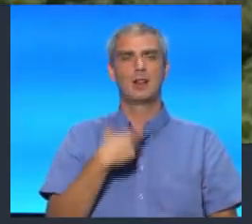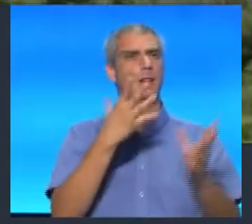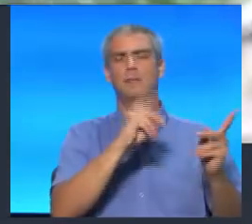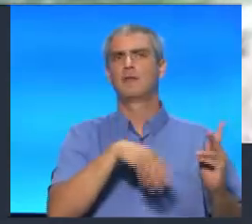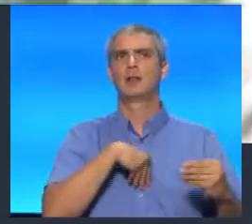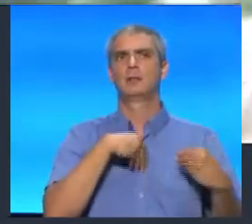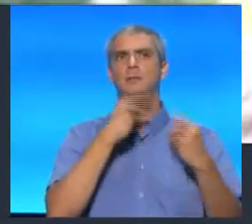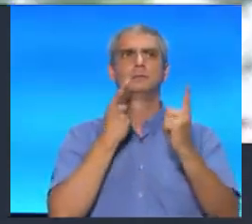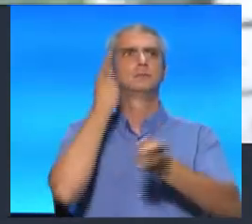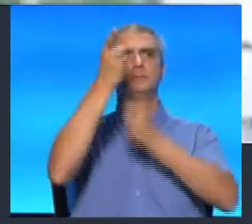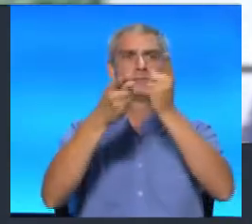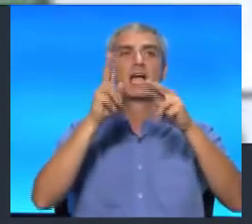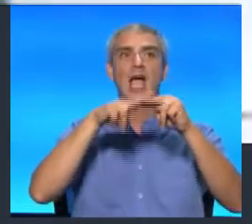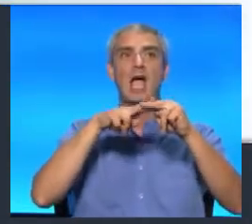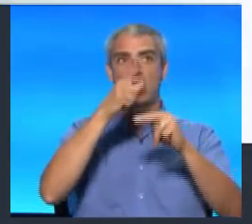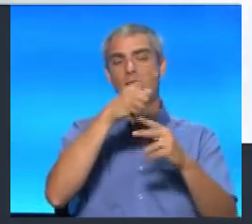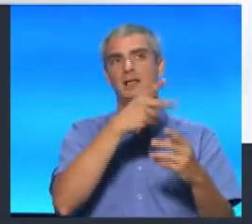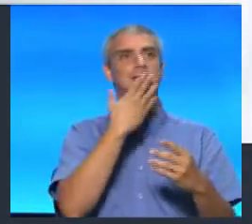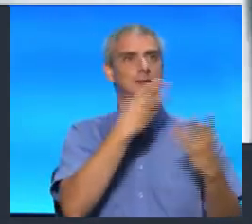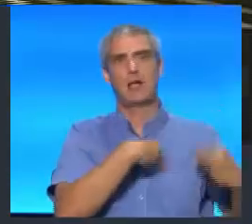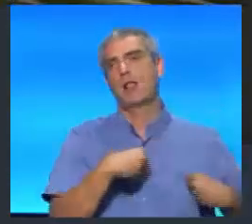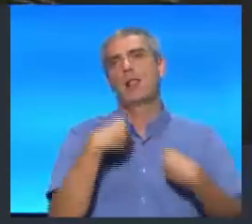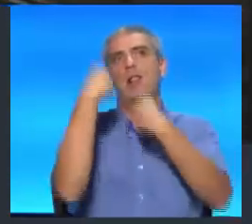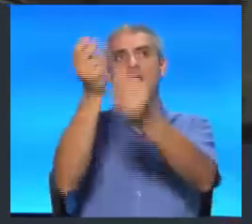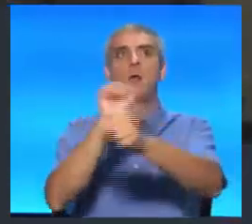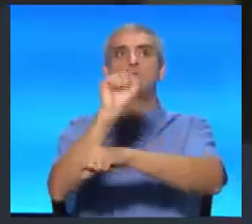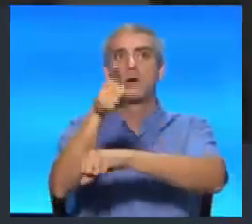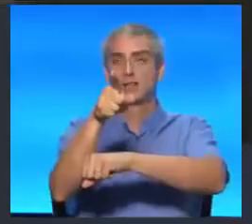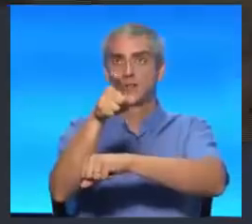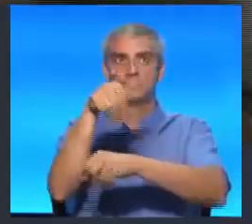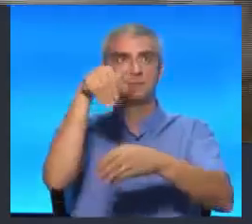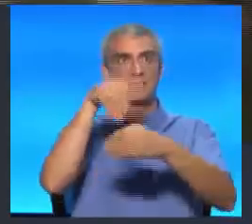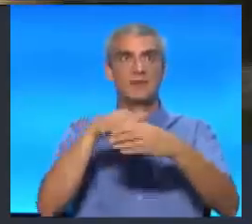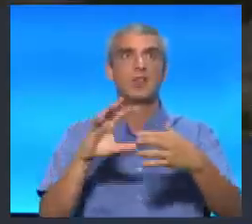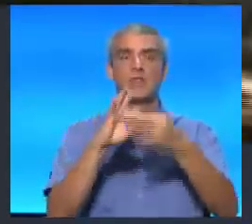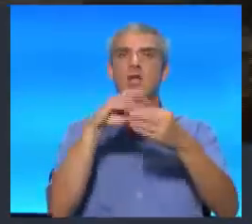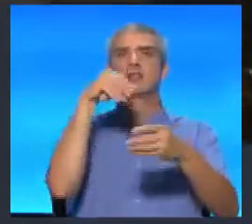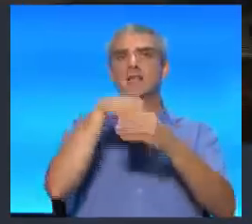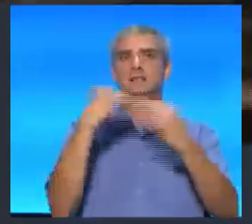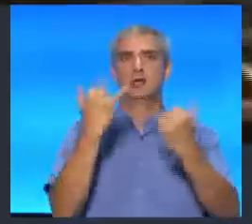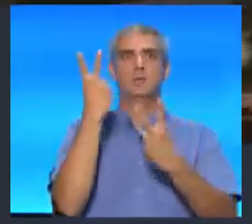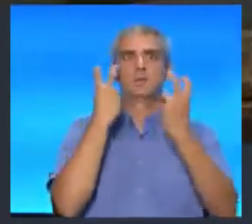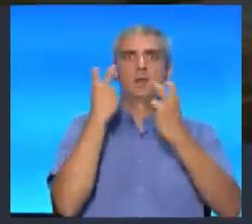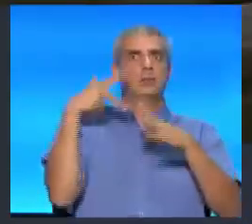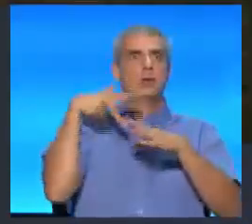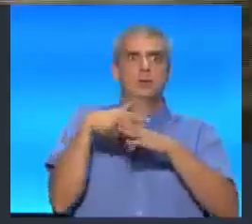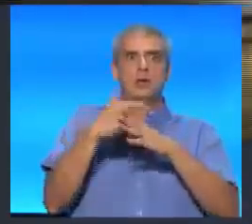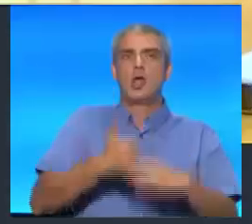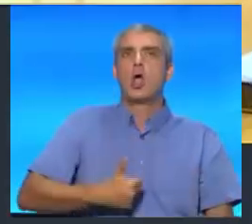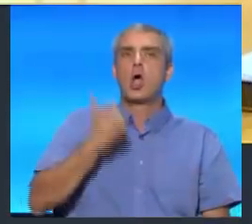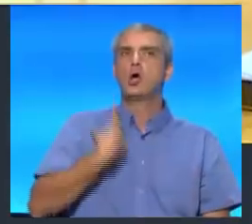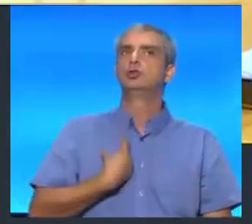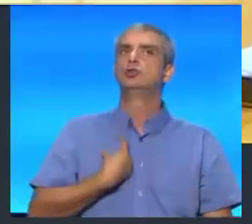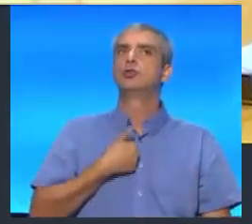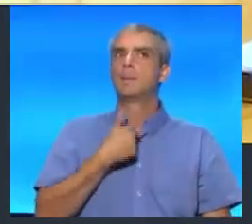עמדות הארגון לאחר שנמסר לכאורה מישראל למורדים. ולתוך ציר הרשע הזה נכנס היום מידע מטריד שמעביר ראש השב"כ נדב